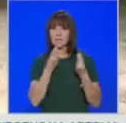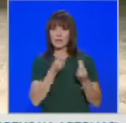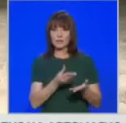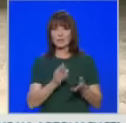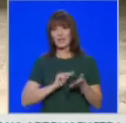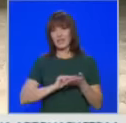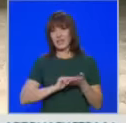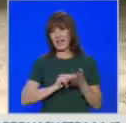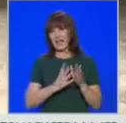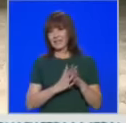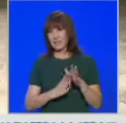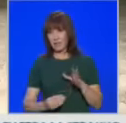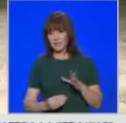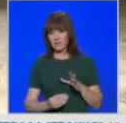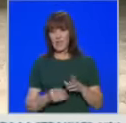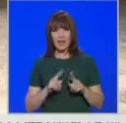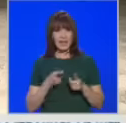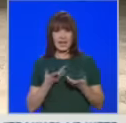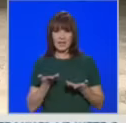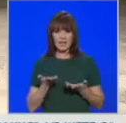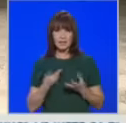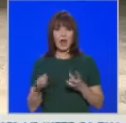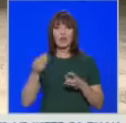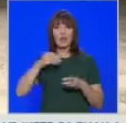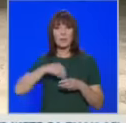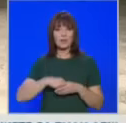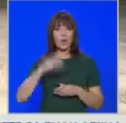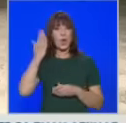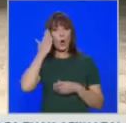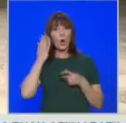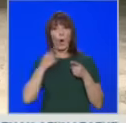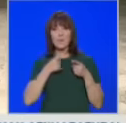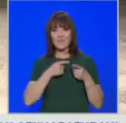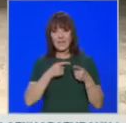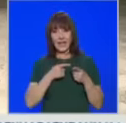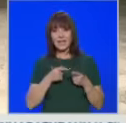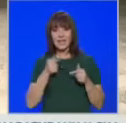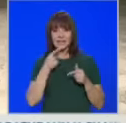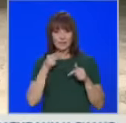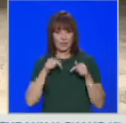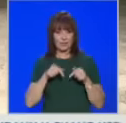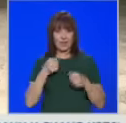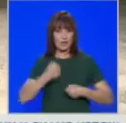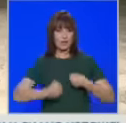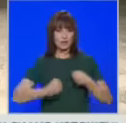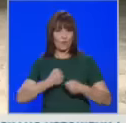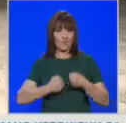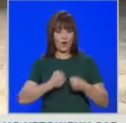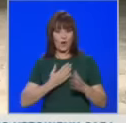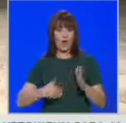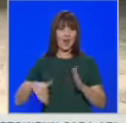предоставят записи. А дали ще бъдат повдигнати допълнителни обвинения, освен това за шофиране с